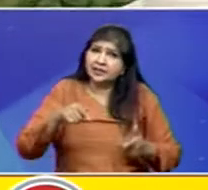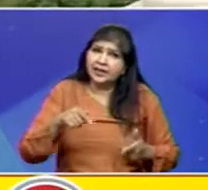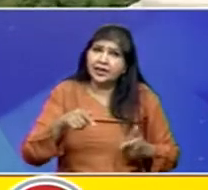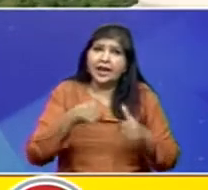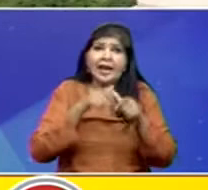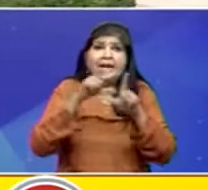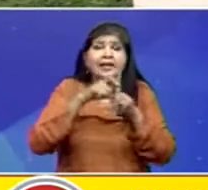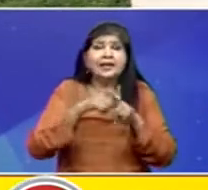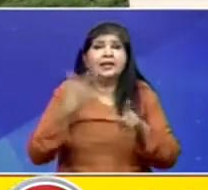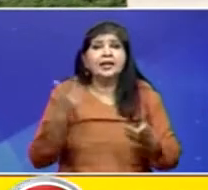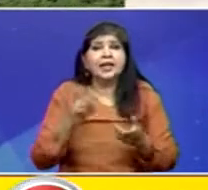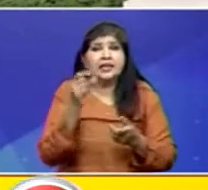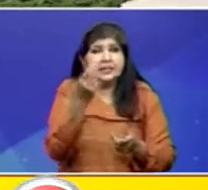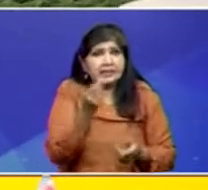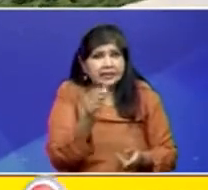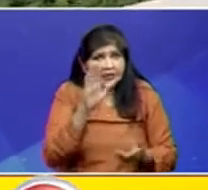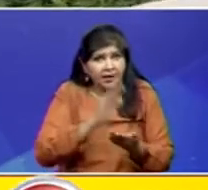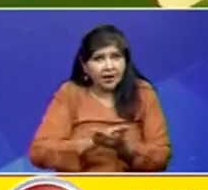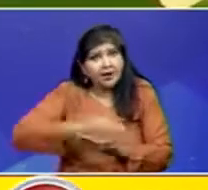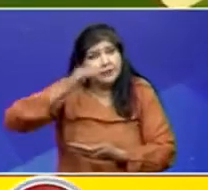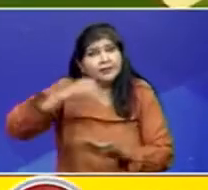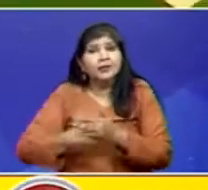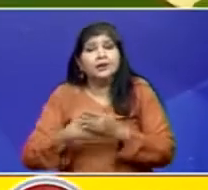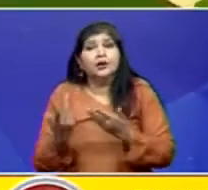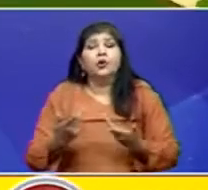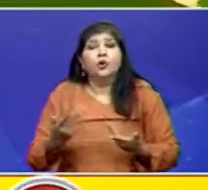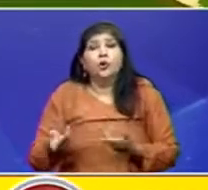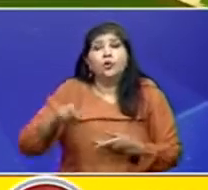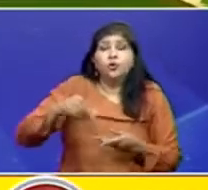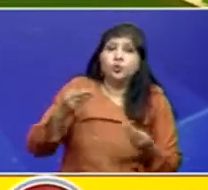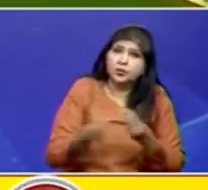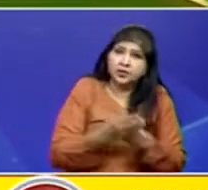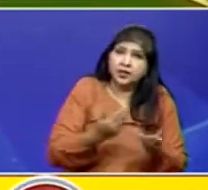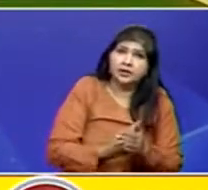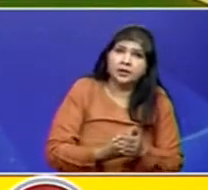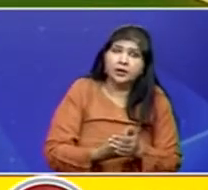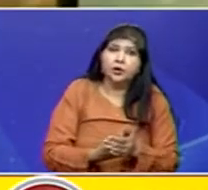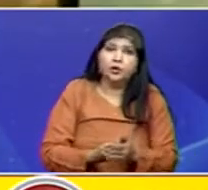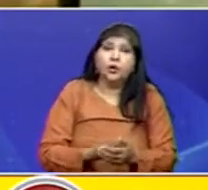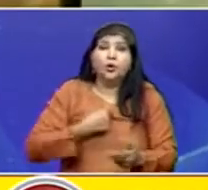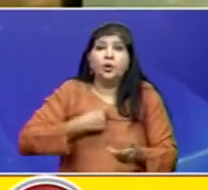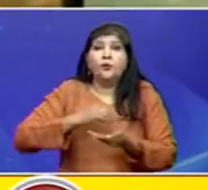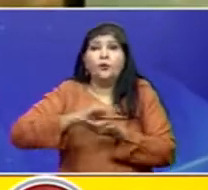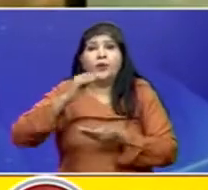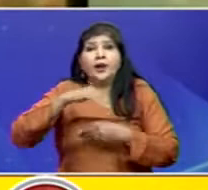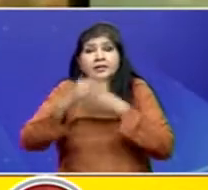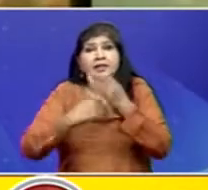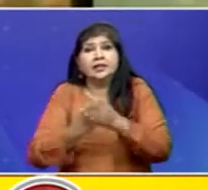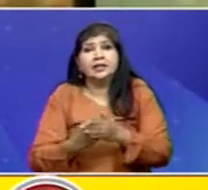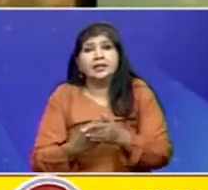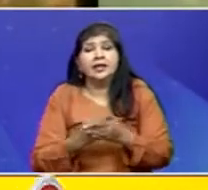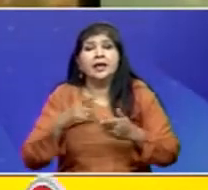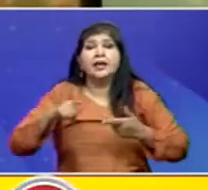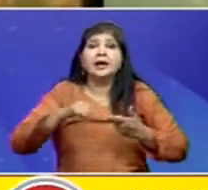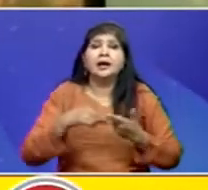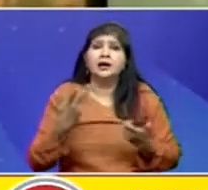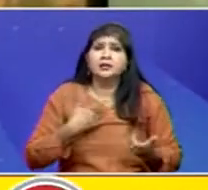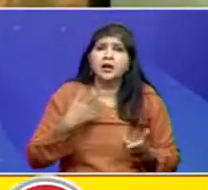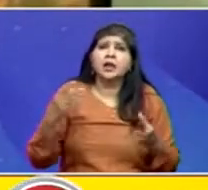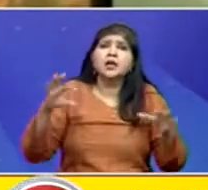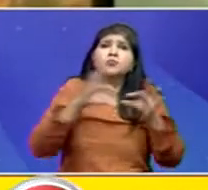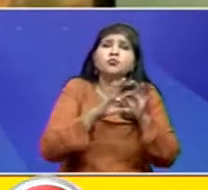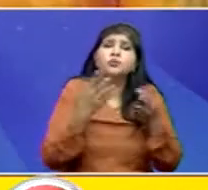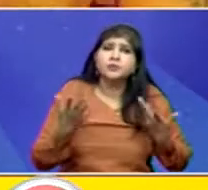तीसरा सवार विरासत एक हालसा इस मुजियम से जुड़ा है कि आप जानते